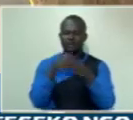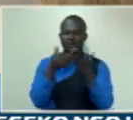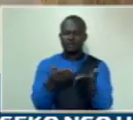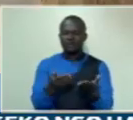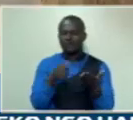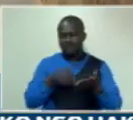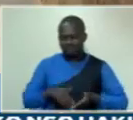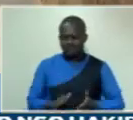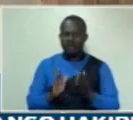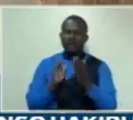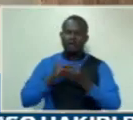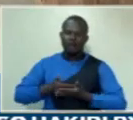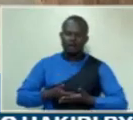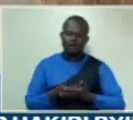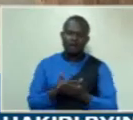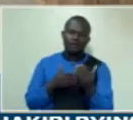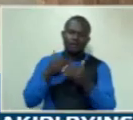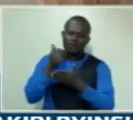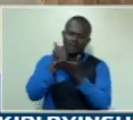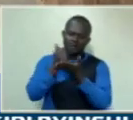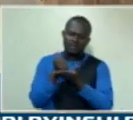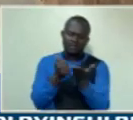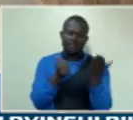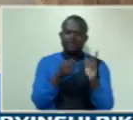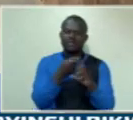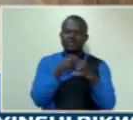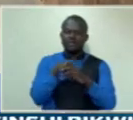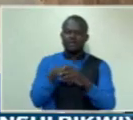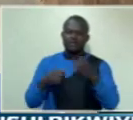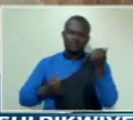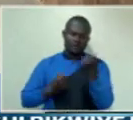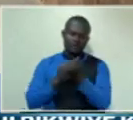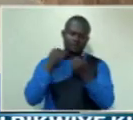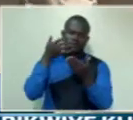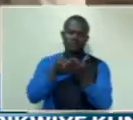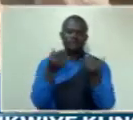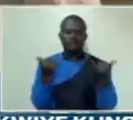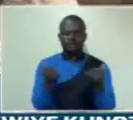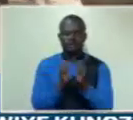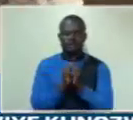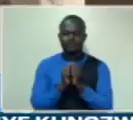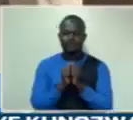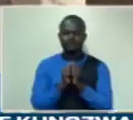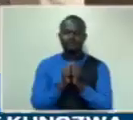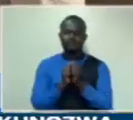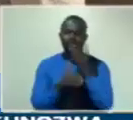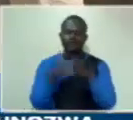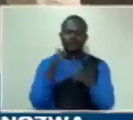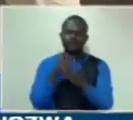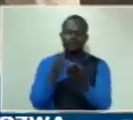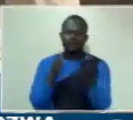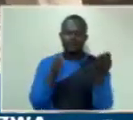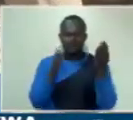agaheka inkotanyi zo kabyara z'agaheka nizo zaturukuye kugeza n'ubu ngubu kwiyubaka kwigira